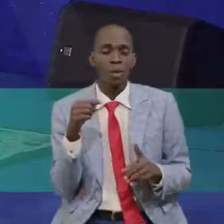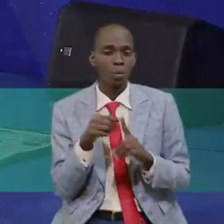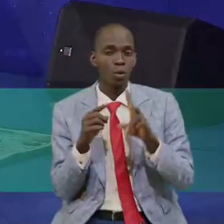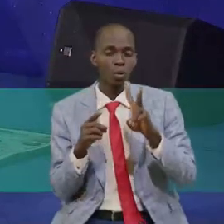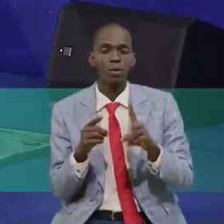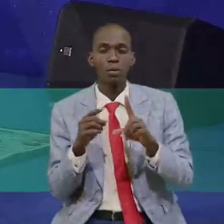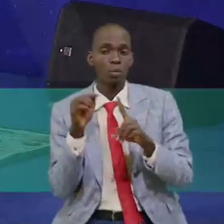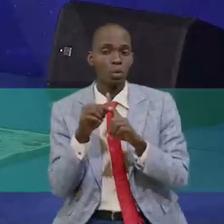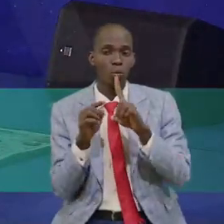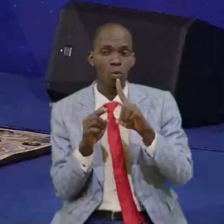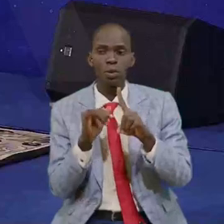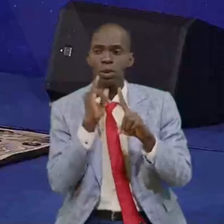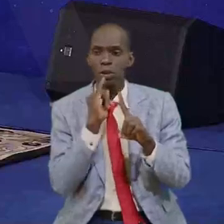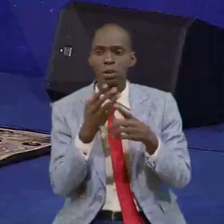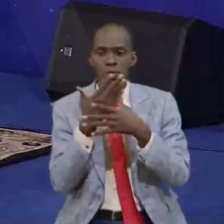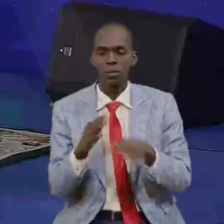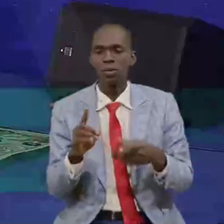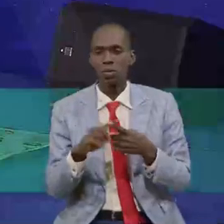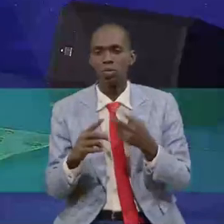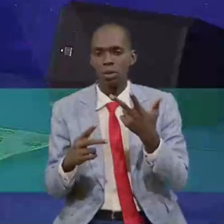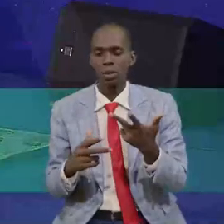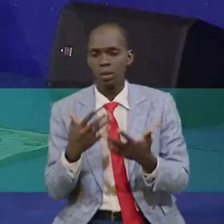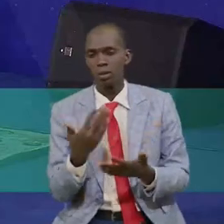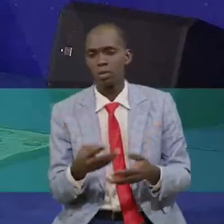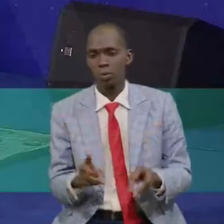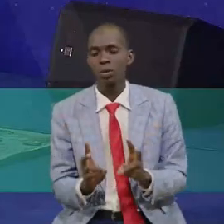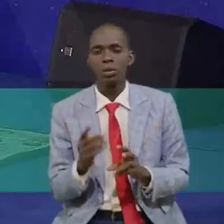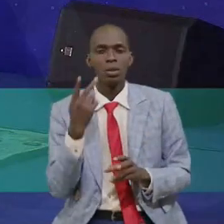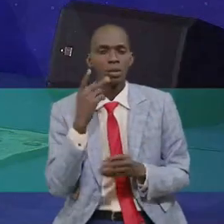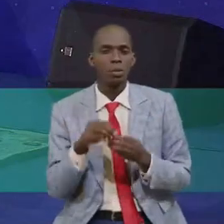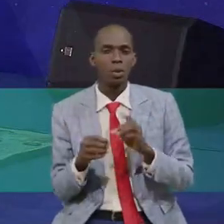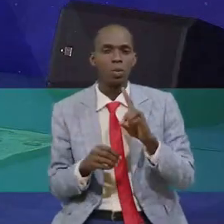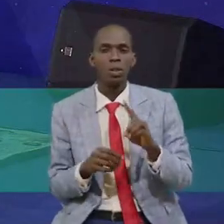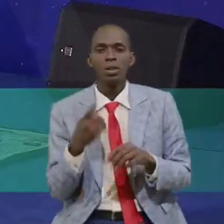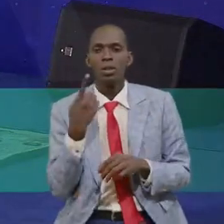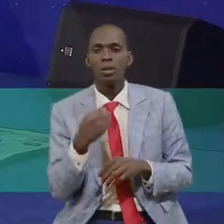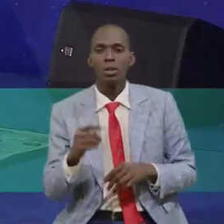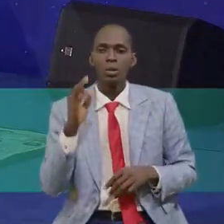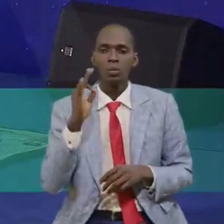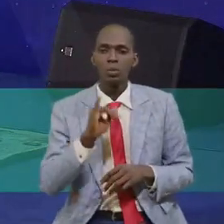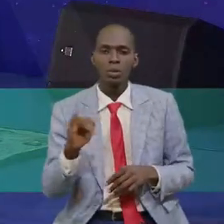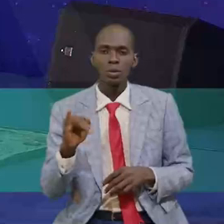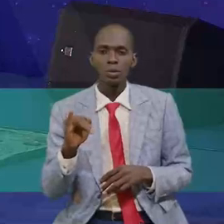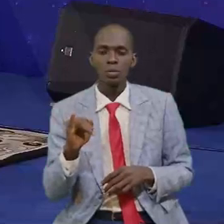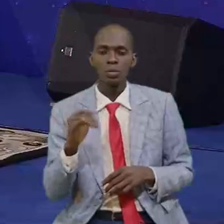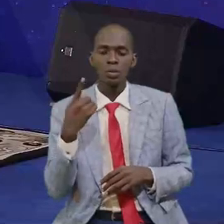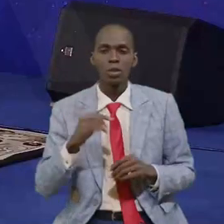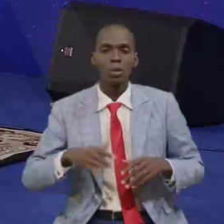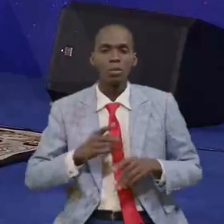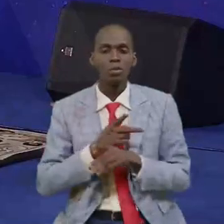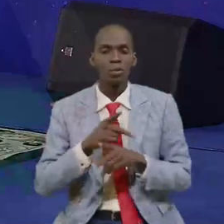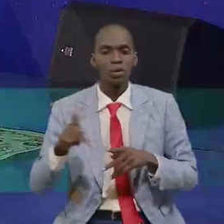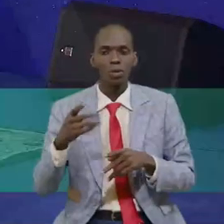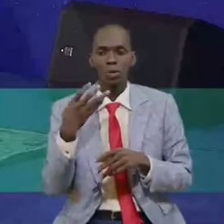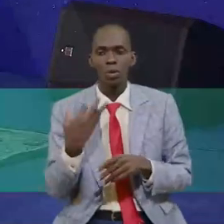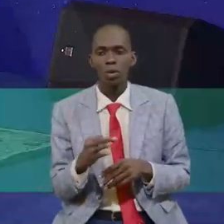en trois éléments. Premièrement, la profession avec une pleine assurance de la foi. Deuxième élément,